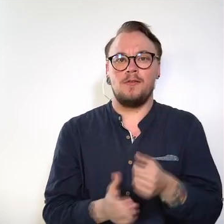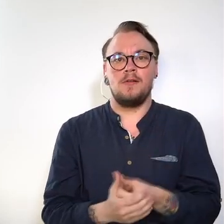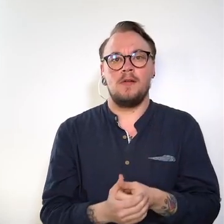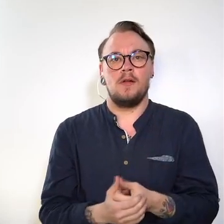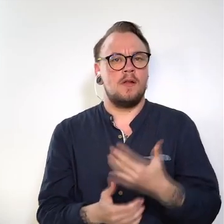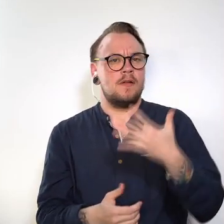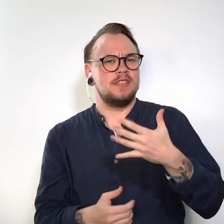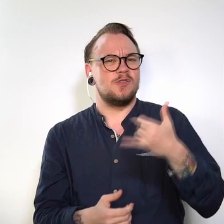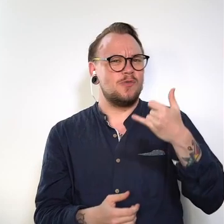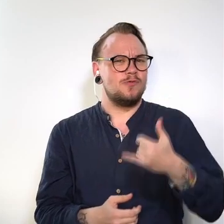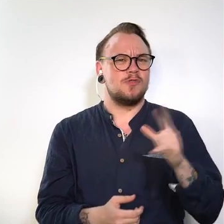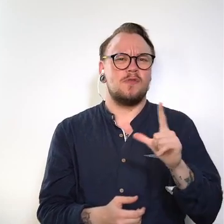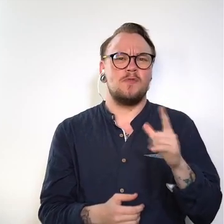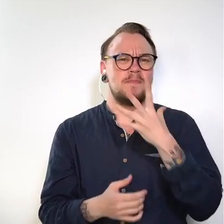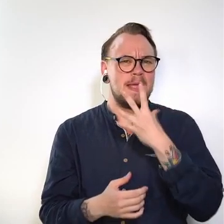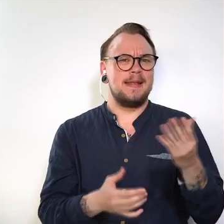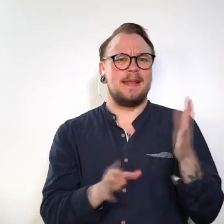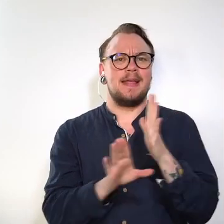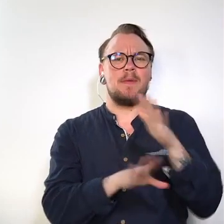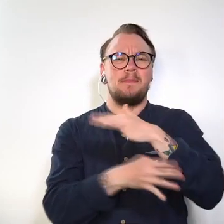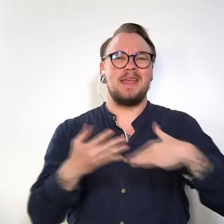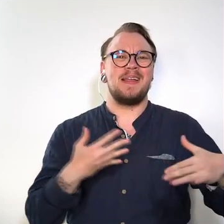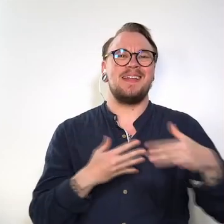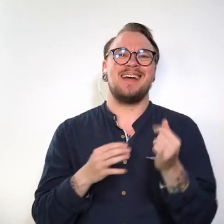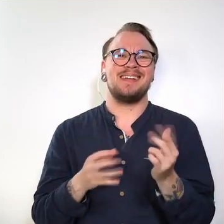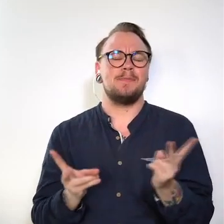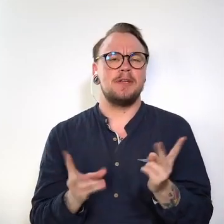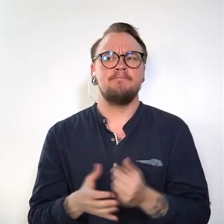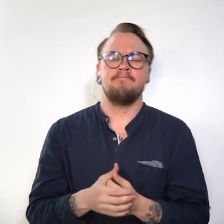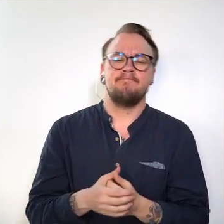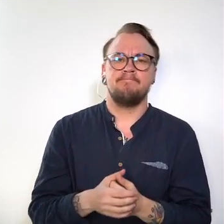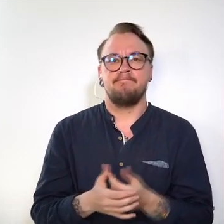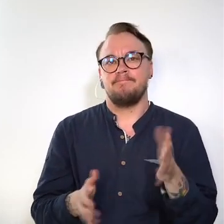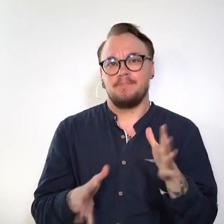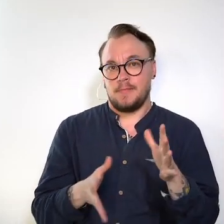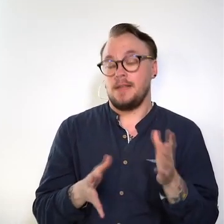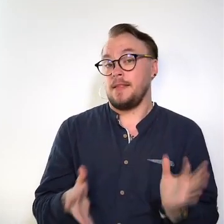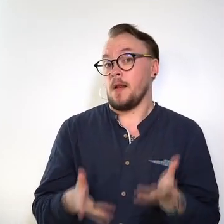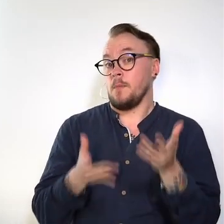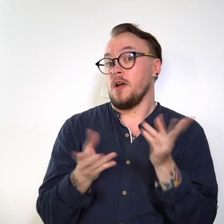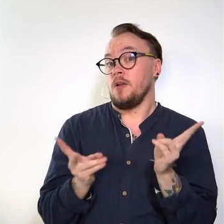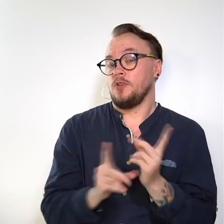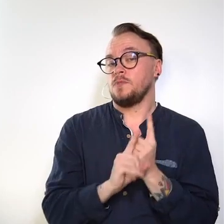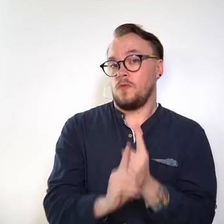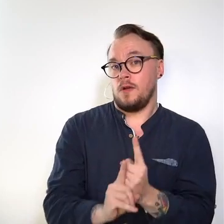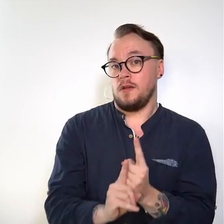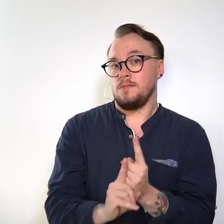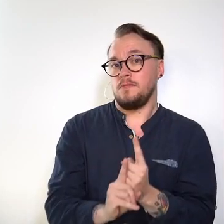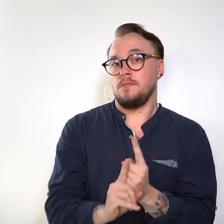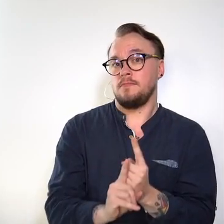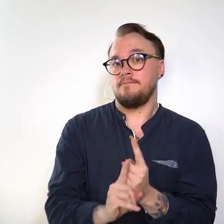50-60-luvun henkinen ilmapiiri muutenkin oli. Että kyllä tietyllä tavalla tietyt terapiasuuntaukset oli myös niissä mukana, ei pelkästään